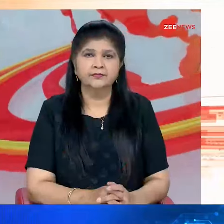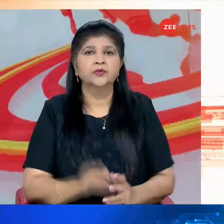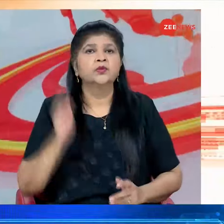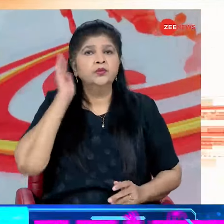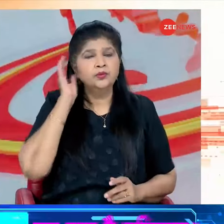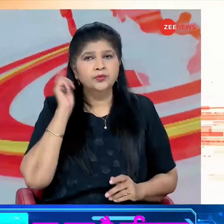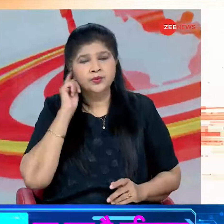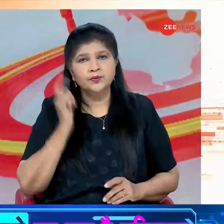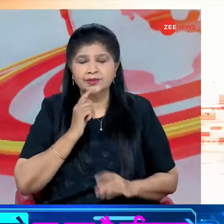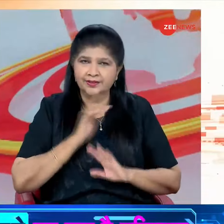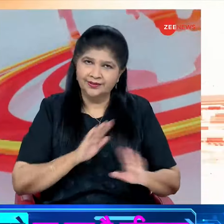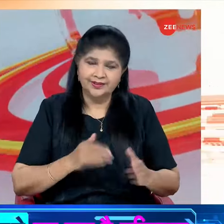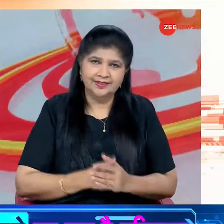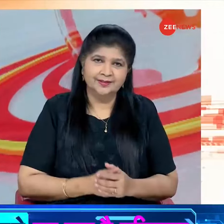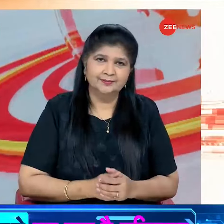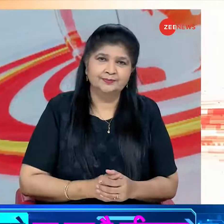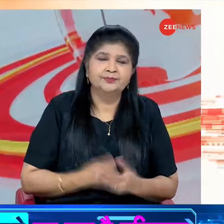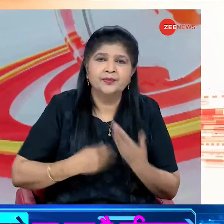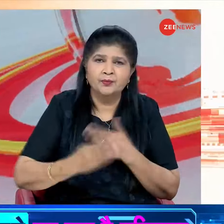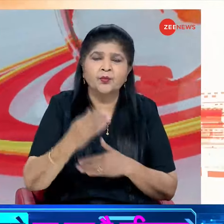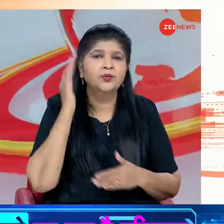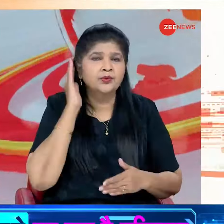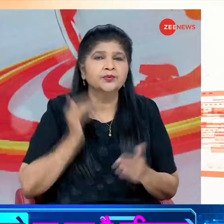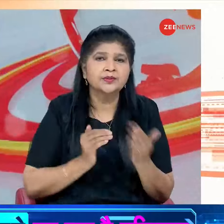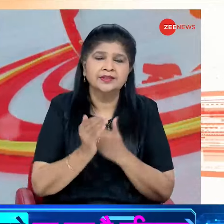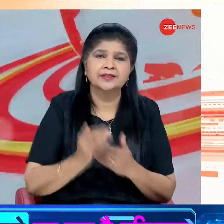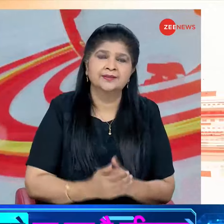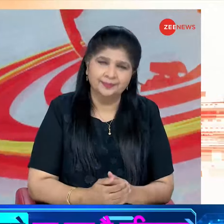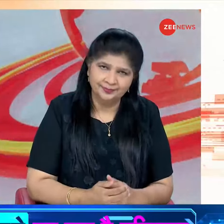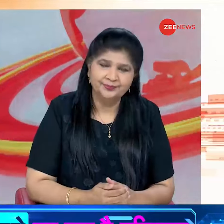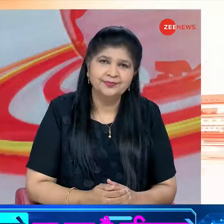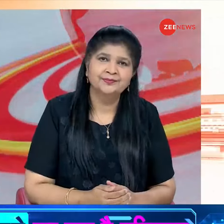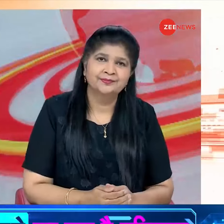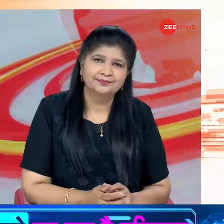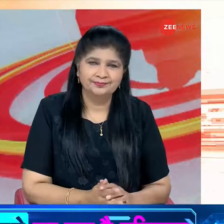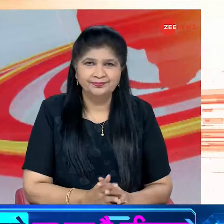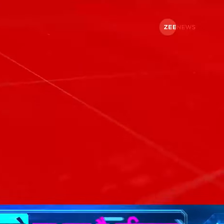बधिरों के समाचार में फिलहाल इतना ही। जी न्यूज पर खबरों का सिलसिला लगातार जारी है।